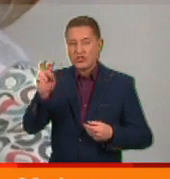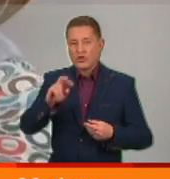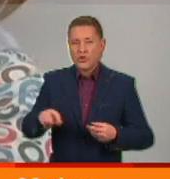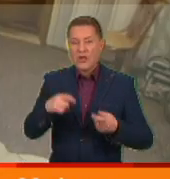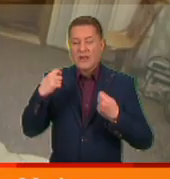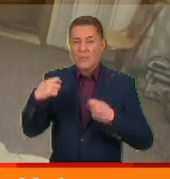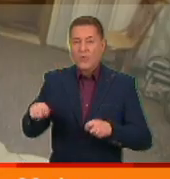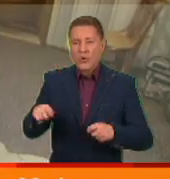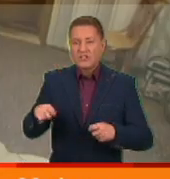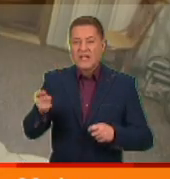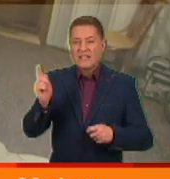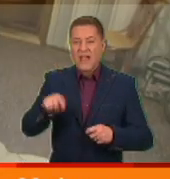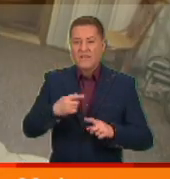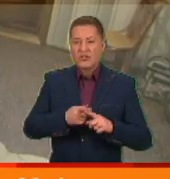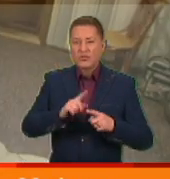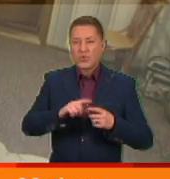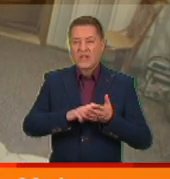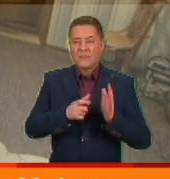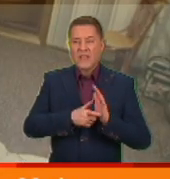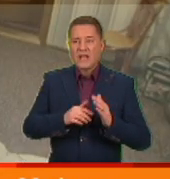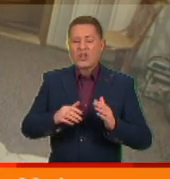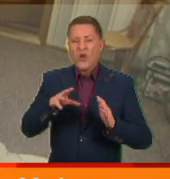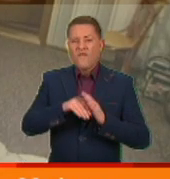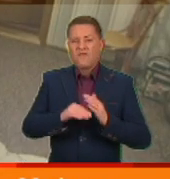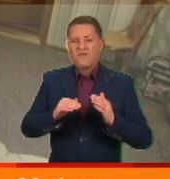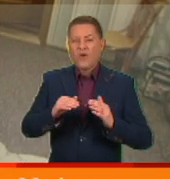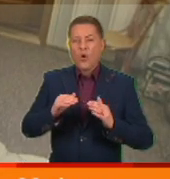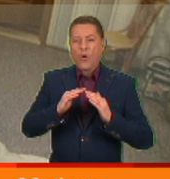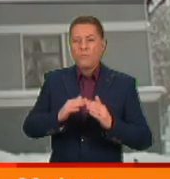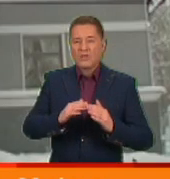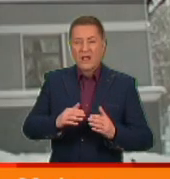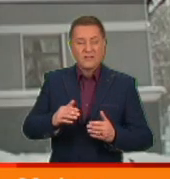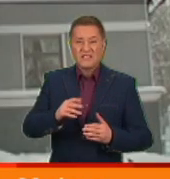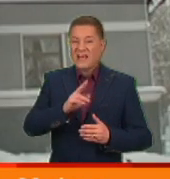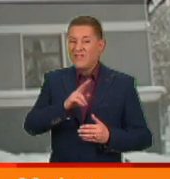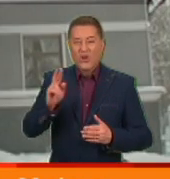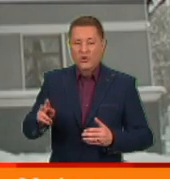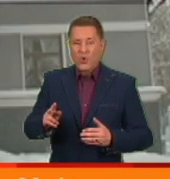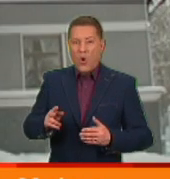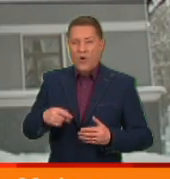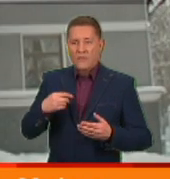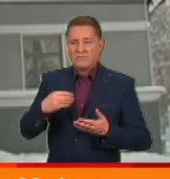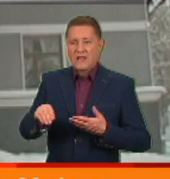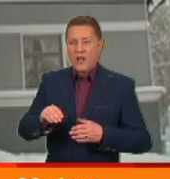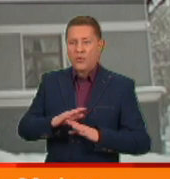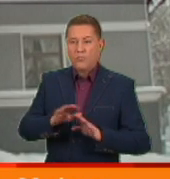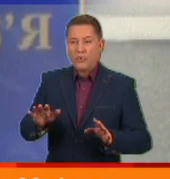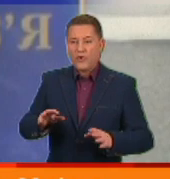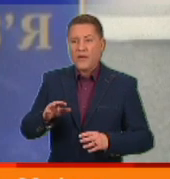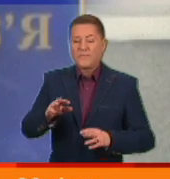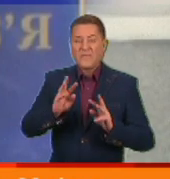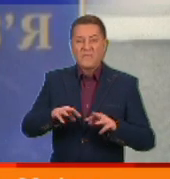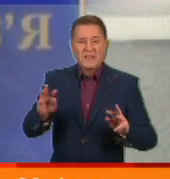продаж скидани виставили навіть цю кімнату в комуналці. Ніхто не купує. Нема відповіді і від МОЗу, куди подали документи на